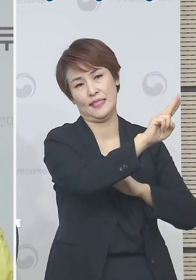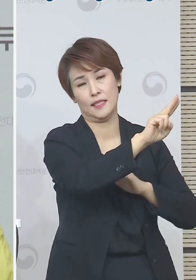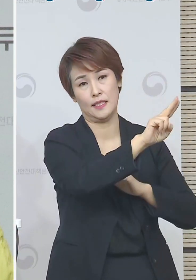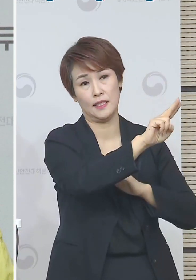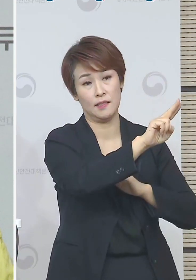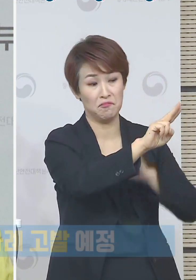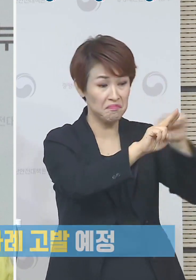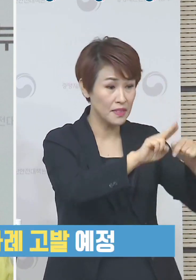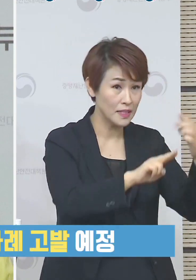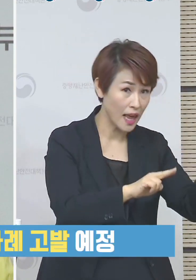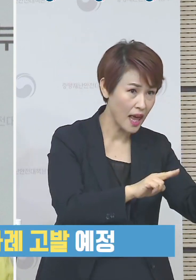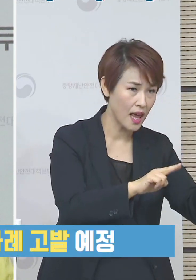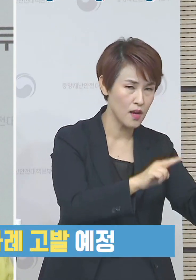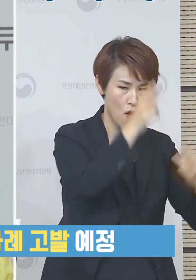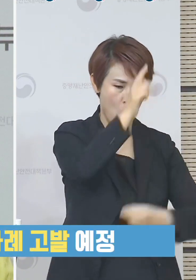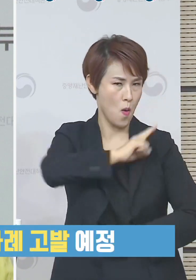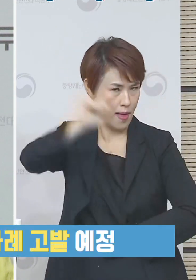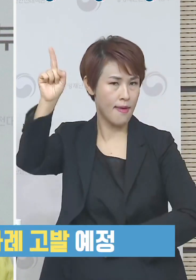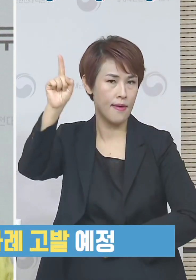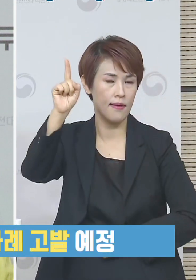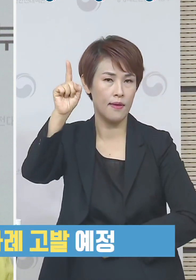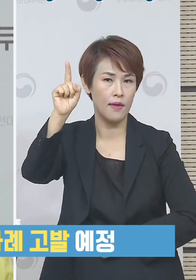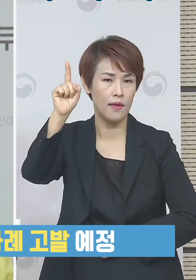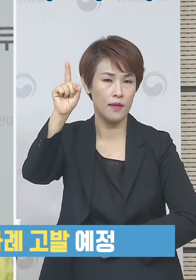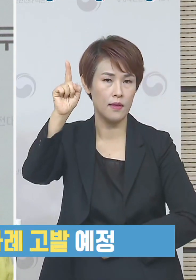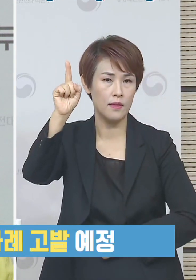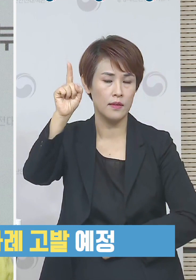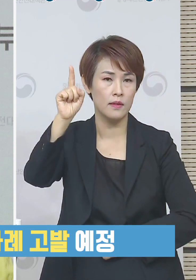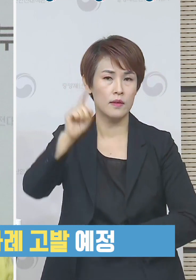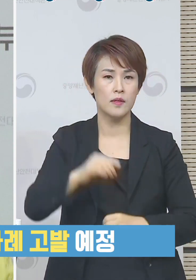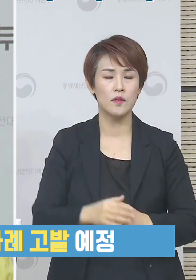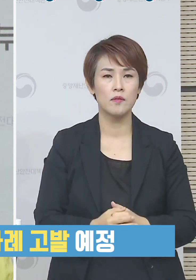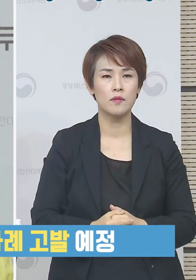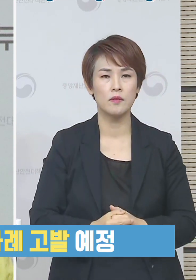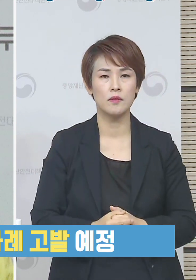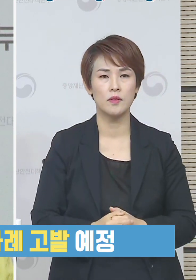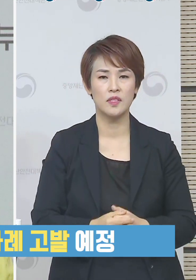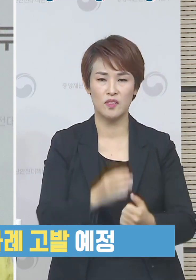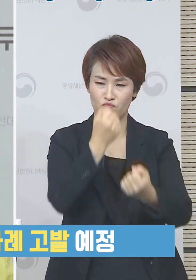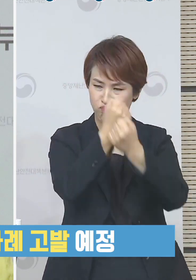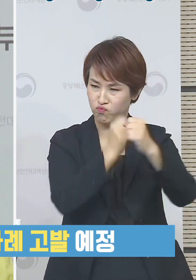이 중에서 3건은 고발할 예정인데 구체적인 사례는 무단